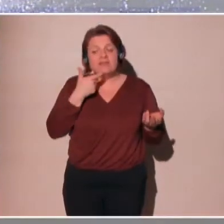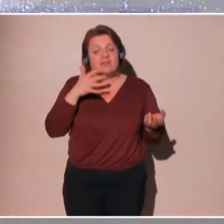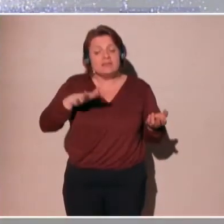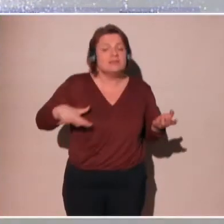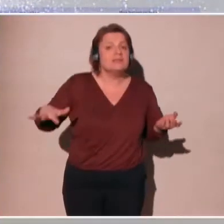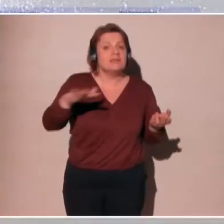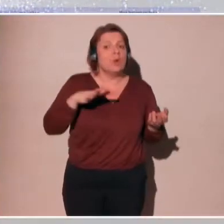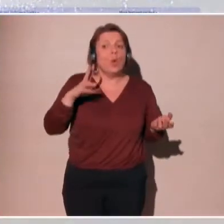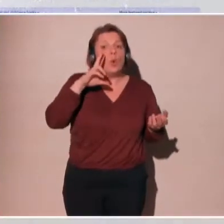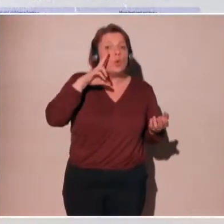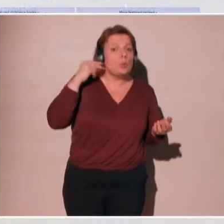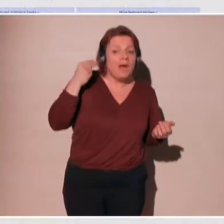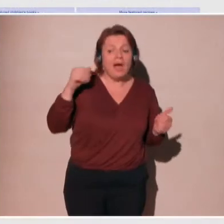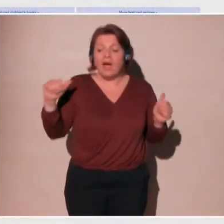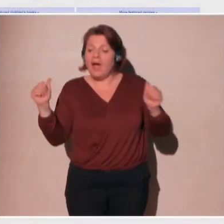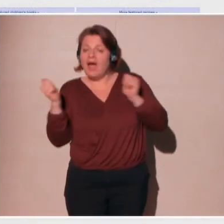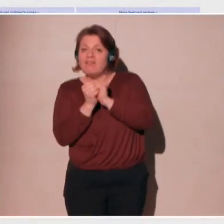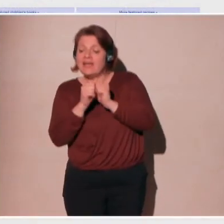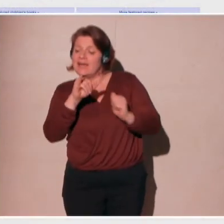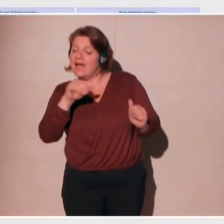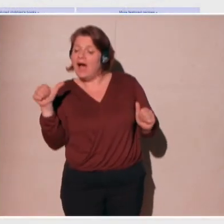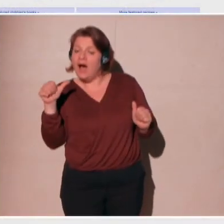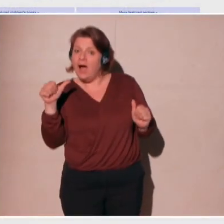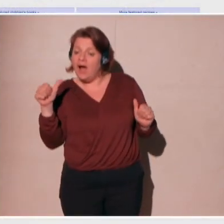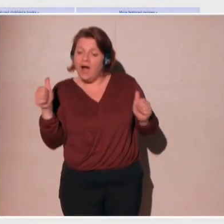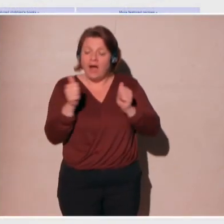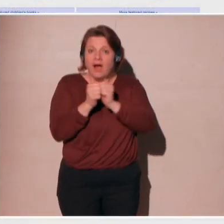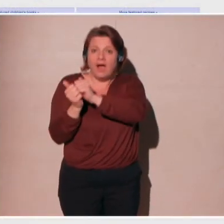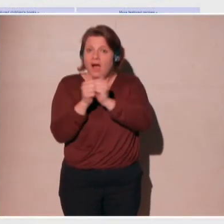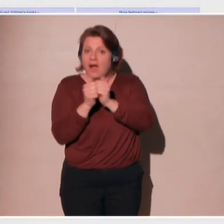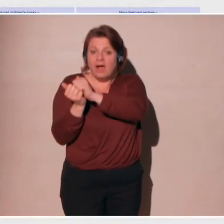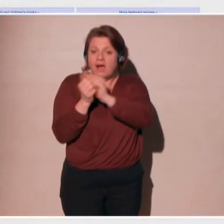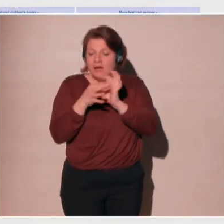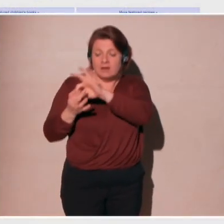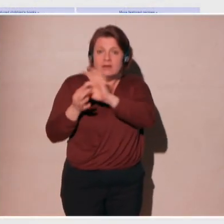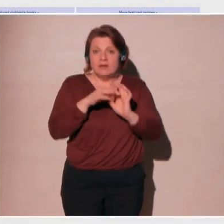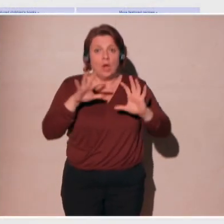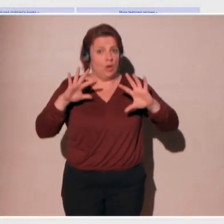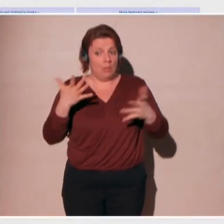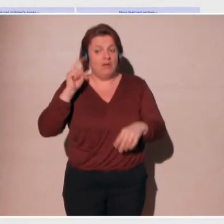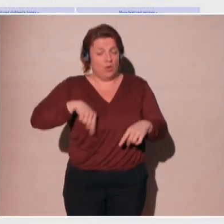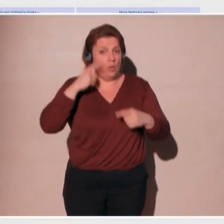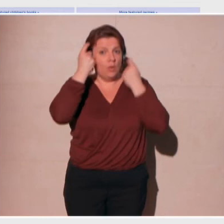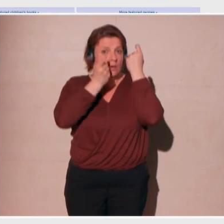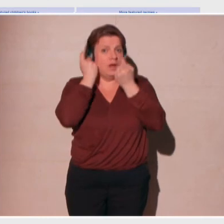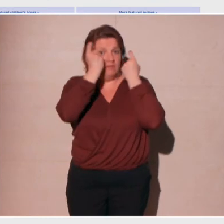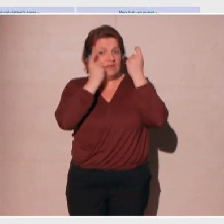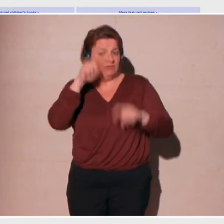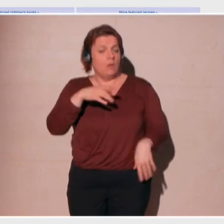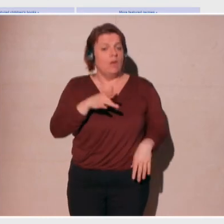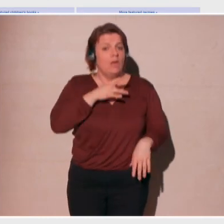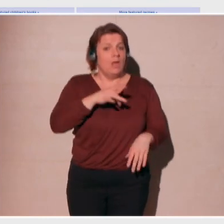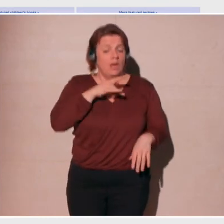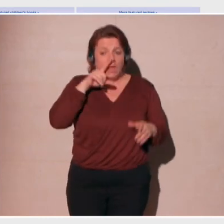humains vont pouvoir coexister avec l'IA? Ça, c'est une question qu'il faut que l'on se pose et à laquelle on doit absolument s'intéresser, à partir